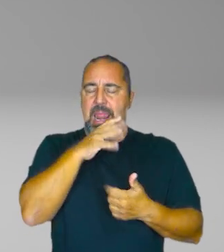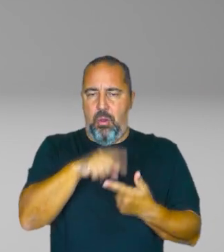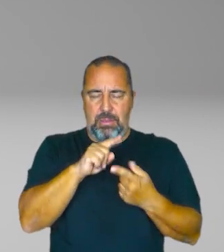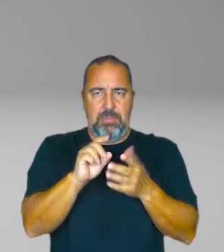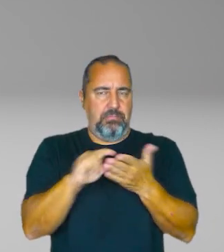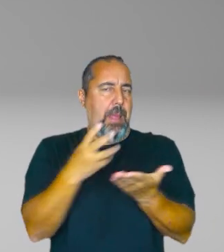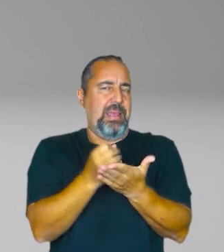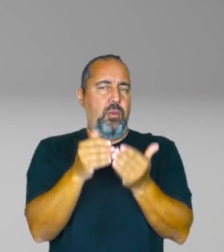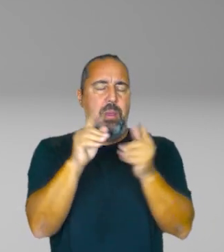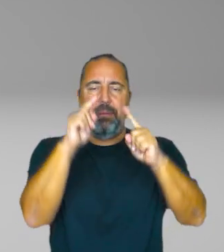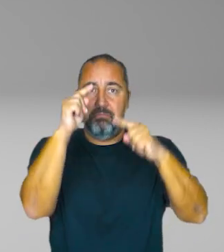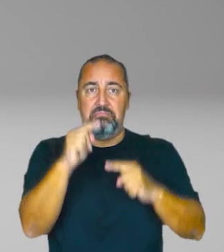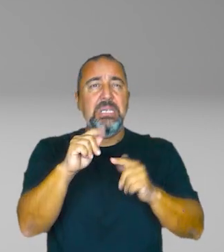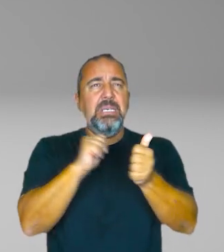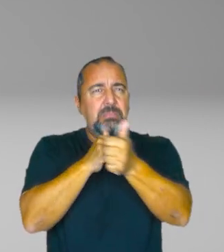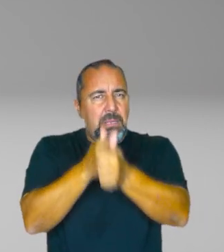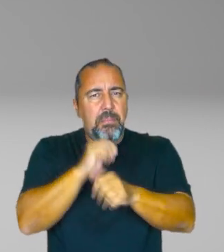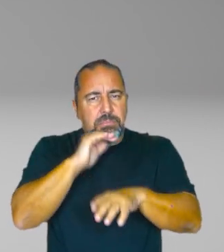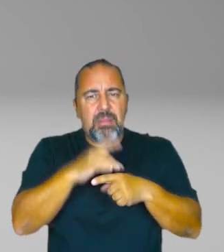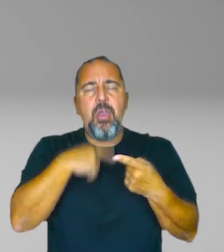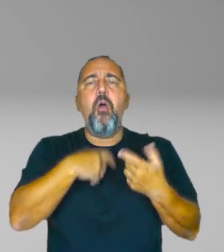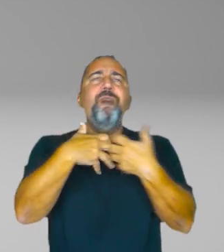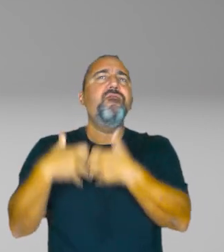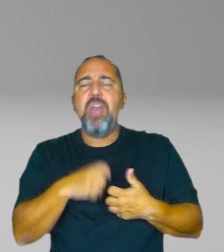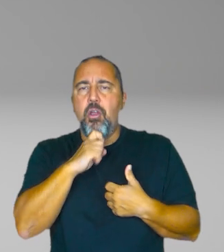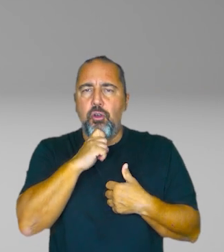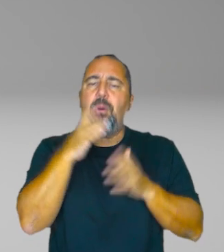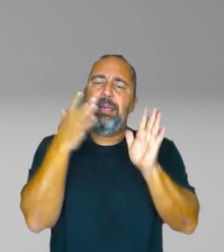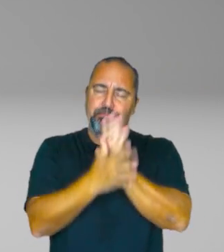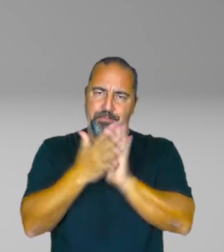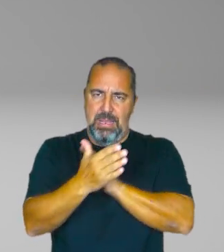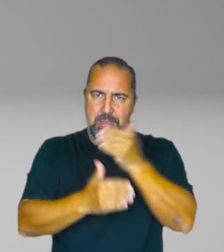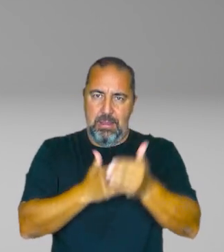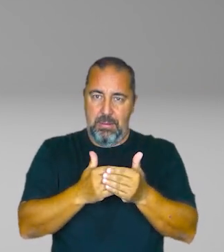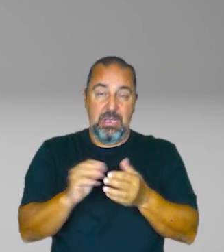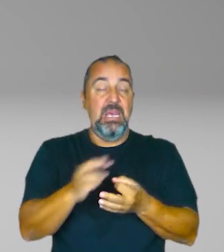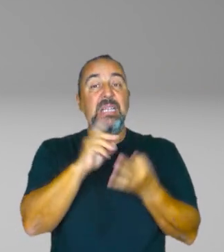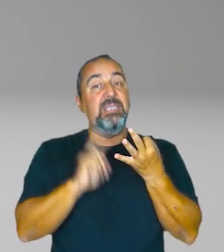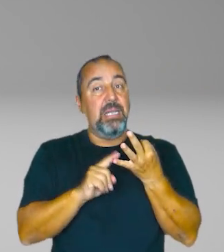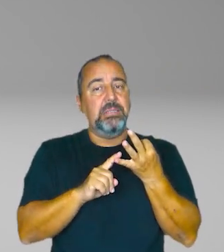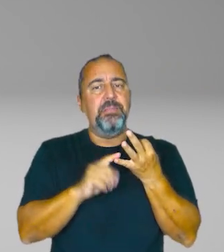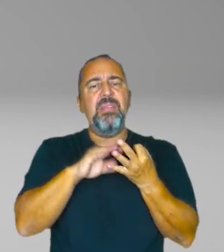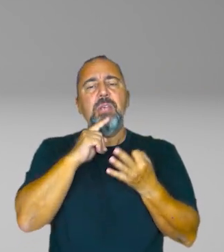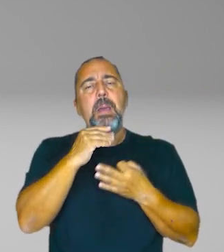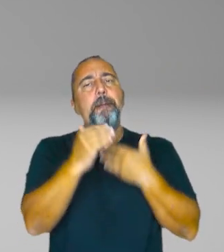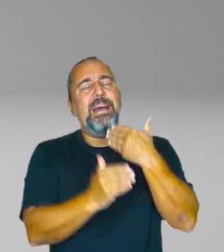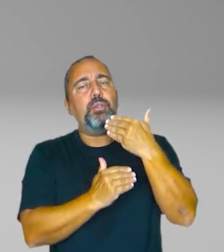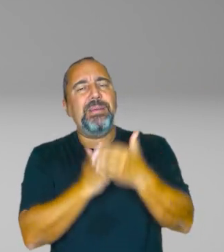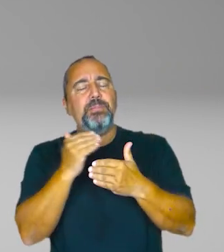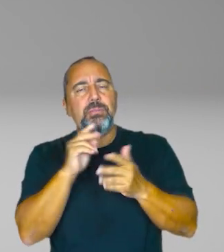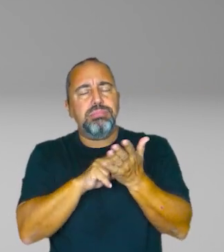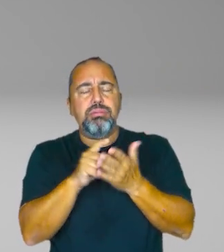eta sakatu hasteko. Jarraitu urratsak, aplikazioak kontatuko dizu nola funtzionatzen duen. 3.